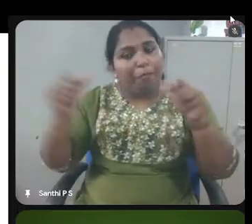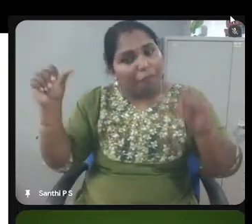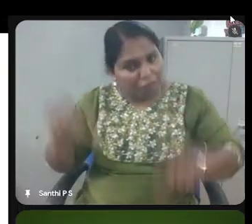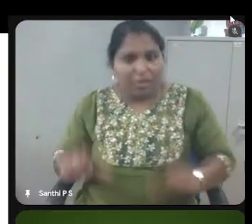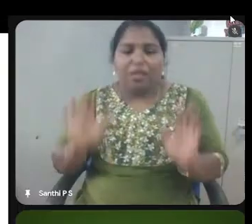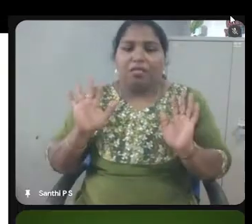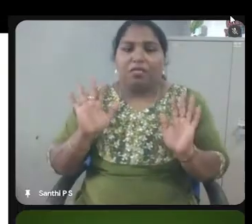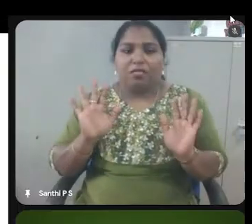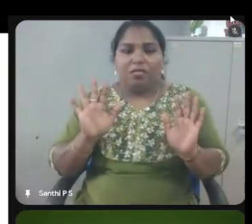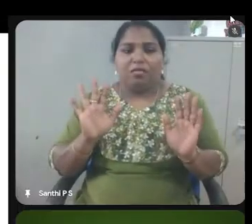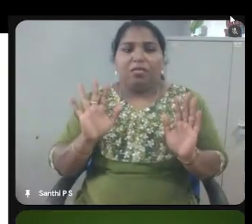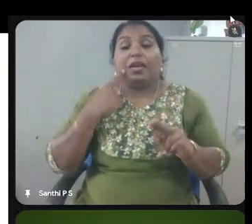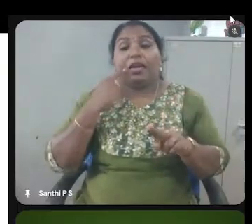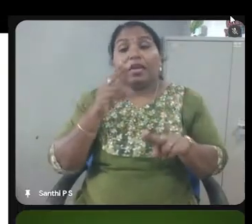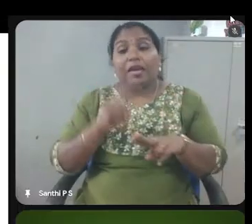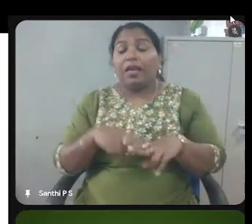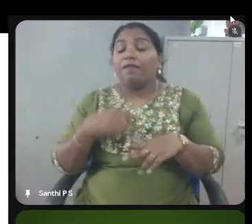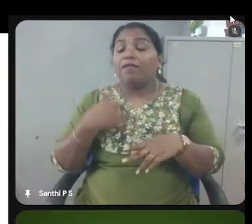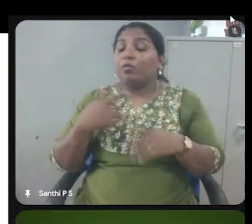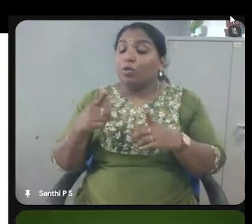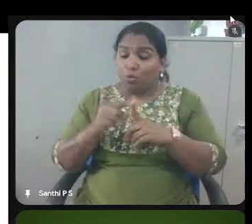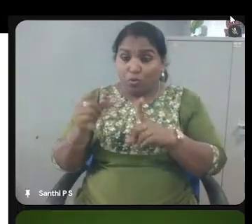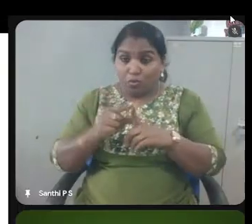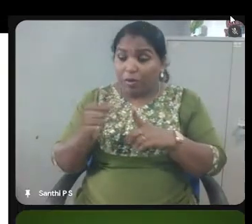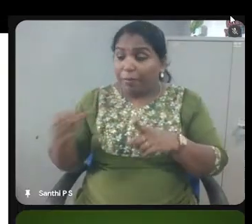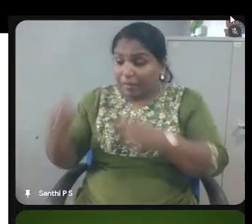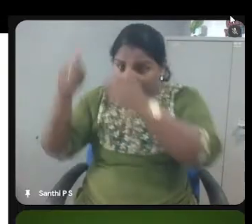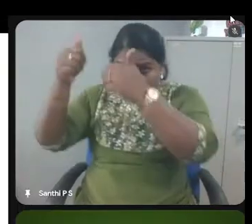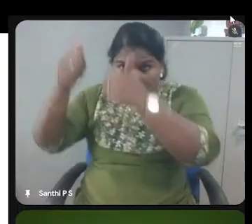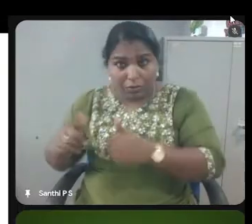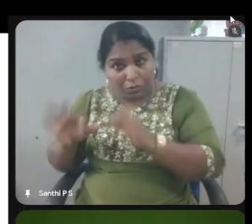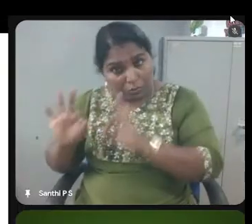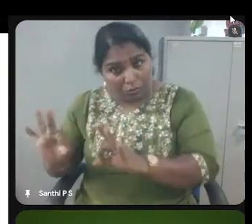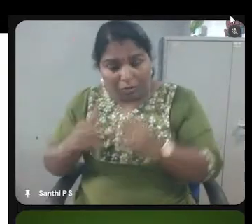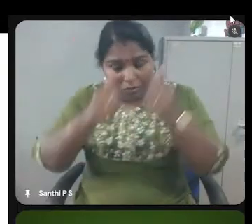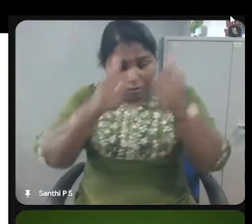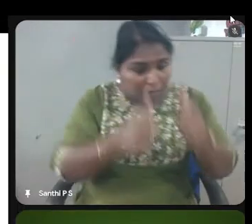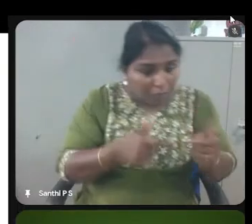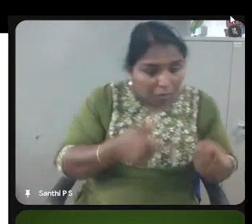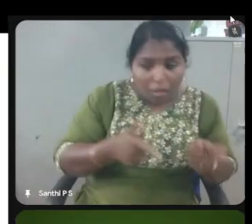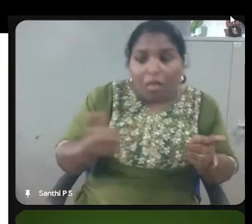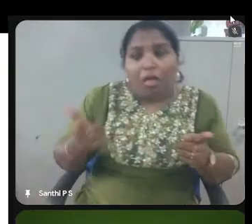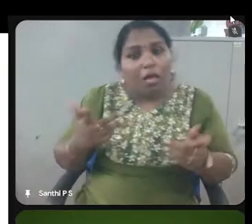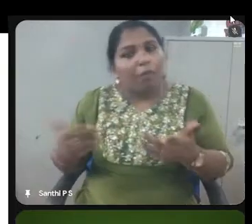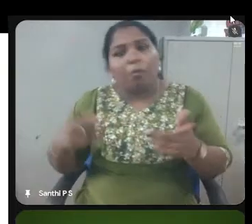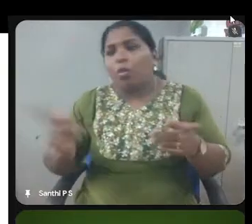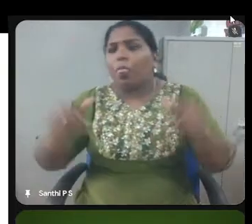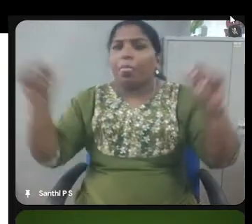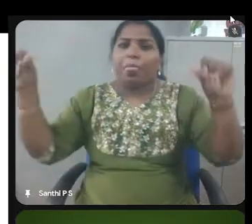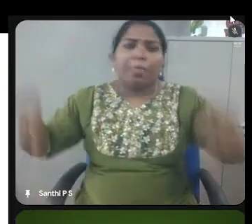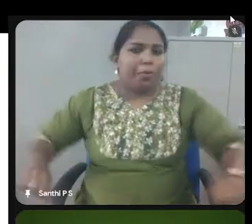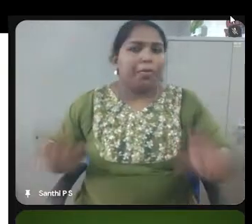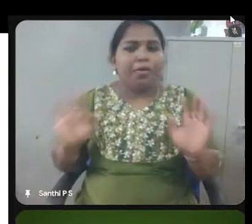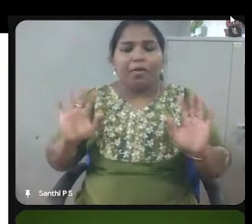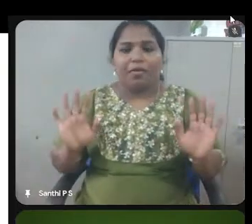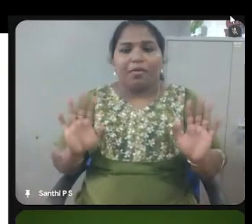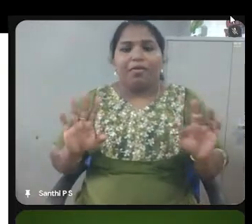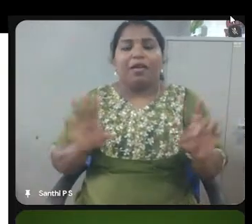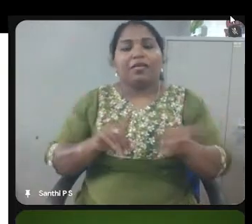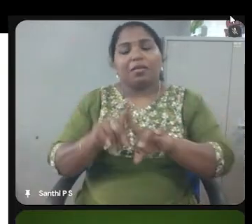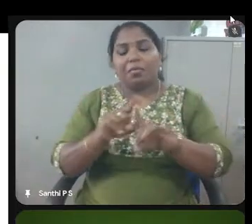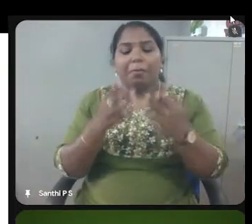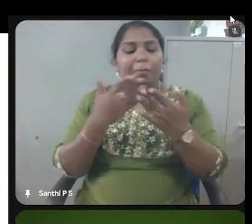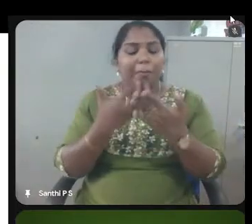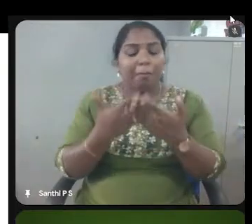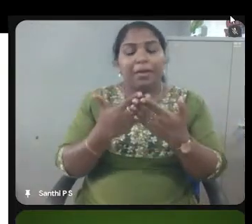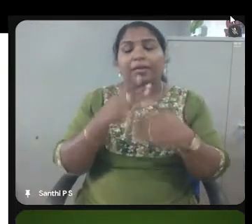എന്തെങ്കിലും ചെയ്യേണ്ട ഒരു കാര്യം, ഒരു ഔട്ട്പുട്ട് വരുന്ന കാര്യം, ഒരു പഠനമാണെങ്കിൽ പോലും ഇടയ്ക്ക് നമ്മൾ പഠിക്കും, ഇടയ്ക്ക് ടിവിയോ പാട്ടോ കേൾക്കും. അപ്പം